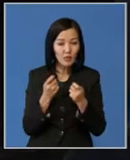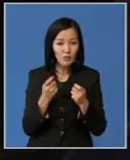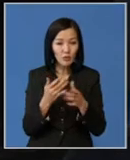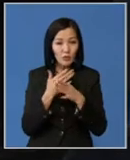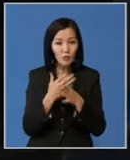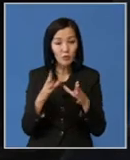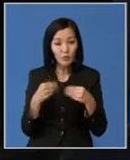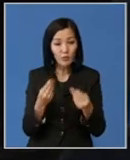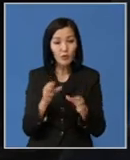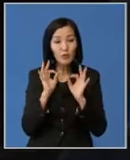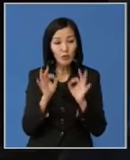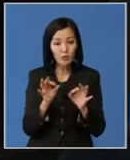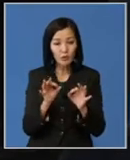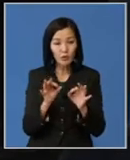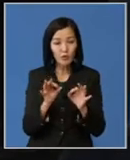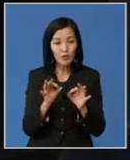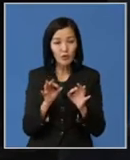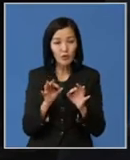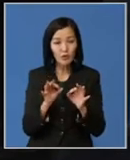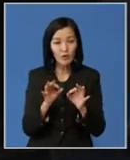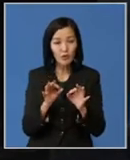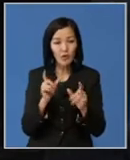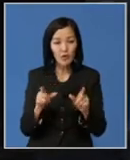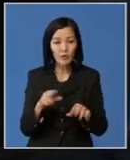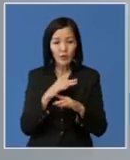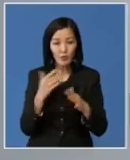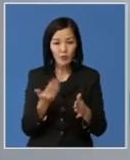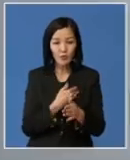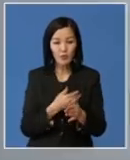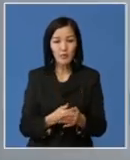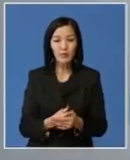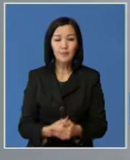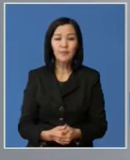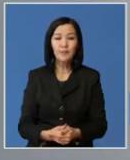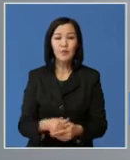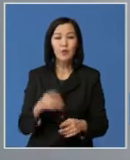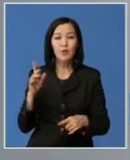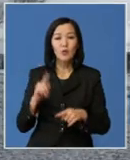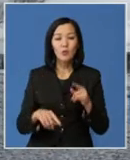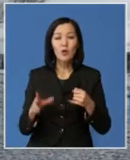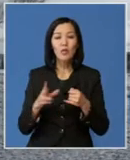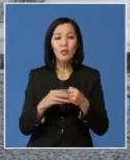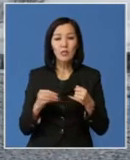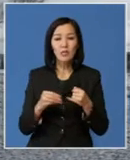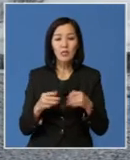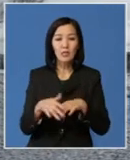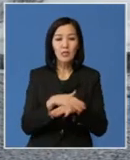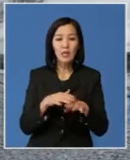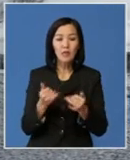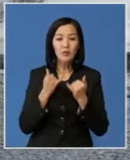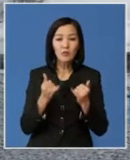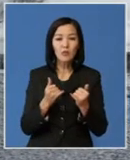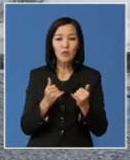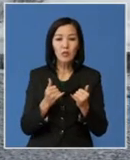көмегін жасаса, бізде Қазақстанда осындай азаматтар көп болсын деп айтамын. Атақонысын қымбатына балаған азаматтың халық қамышын жасаған